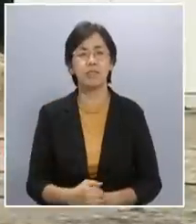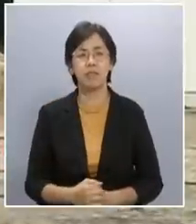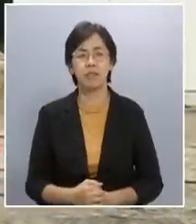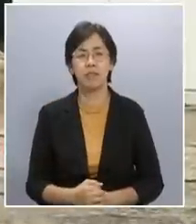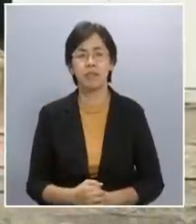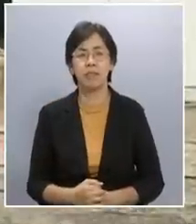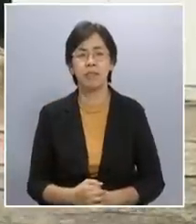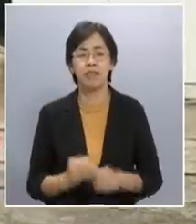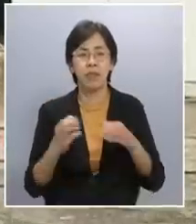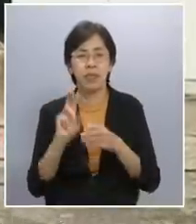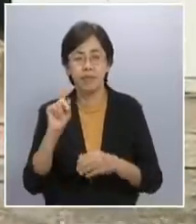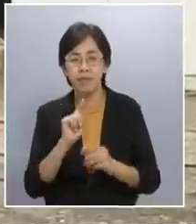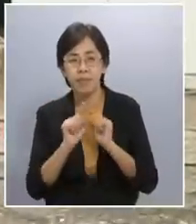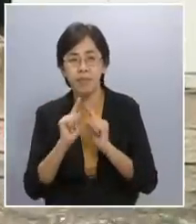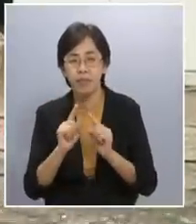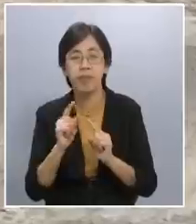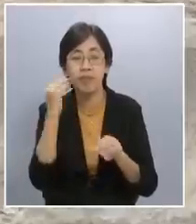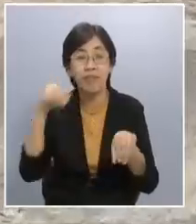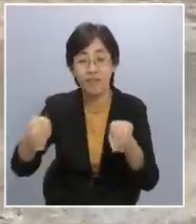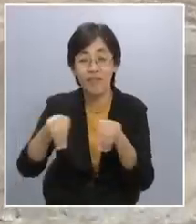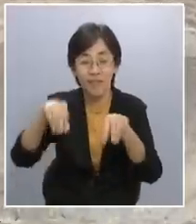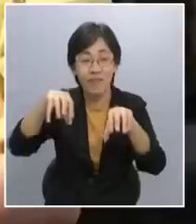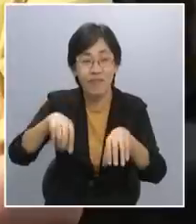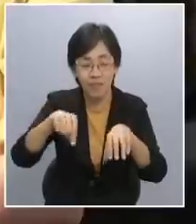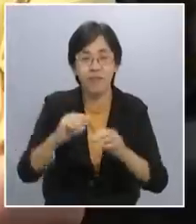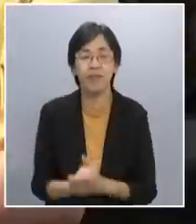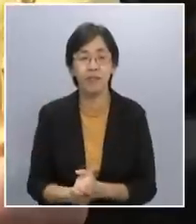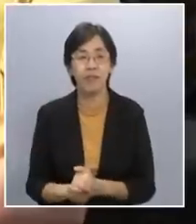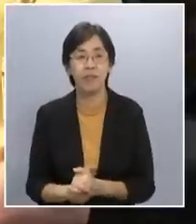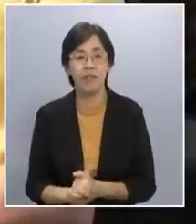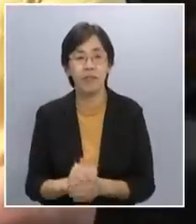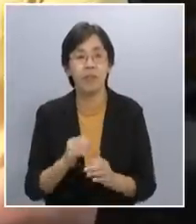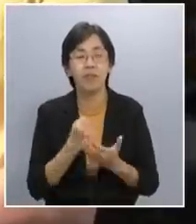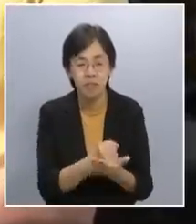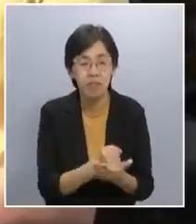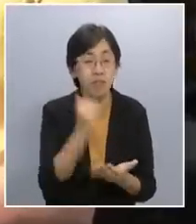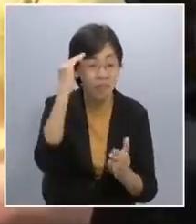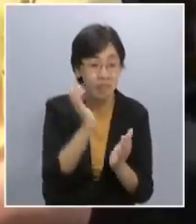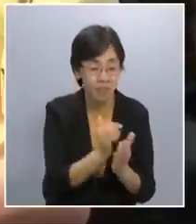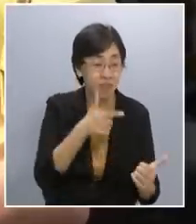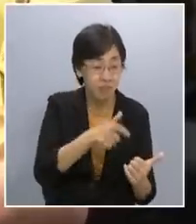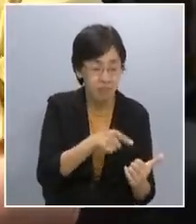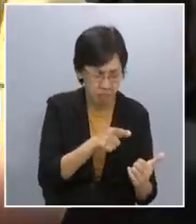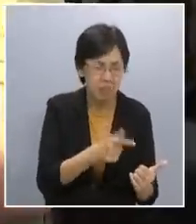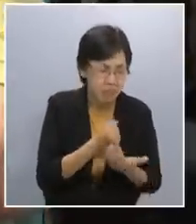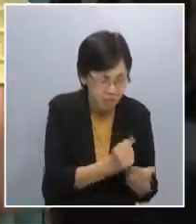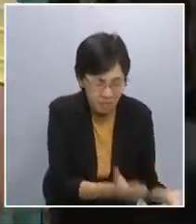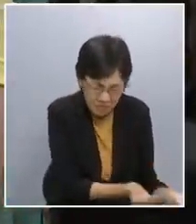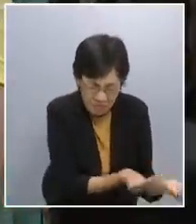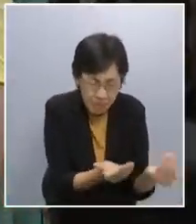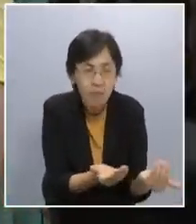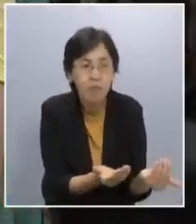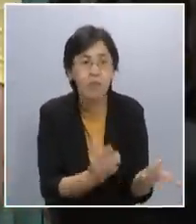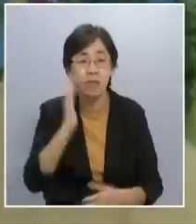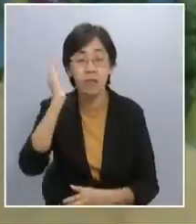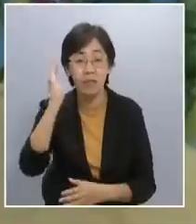ทีมข่าวไปพูดคุยกับเพื่อนบ้านคนหนึ่งก็คือหนึ่งในคนที่เข้าไปอุ้มร่างของพลตำรวจโทปัญญาในวันที่เกิดเหตุคุณชัยรัต